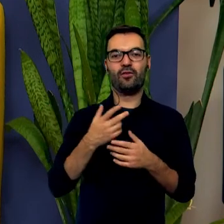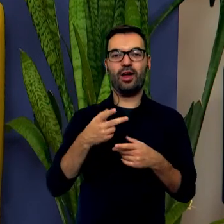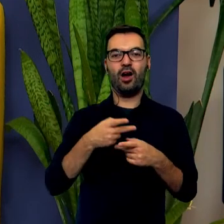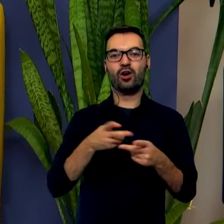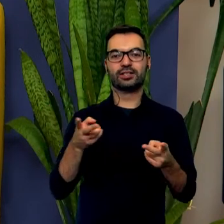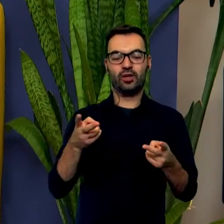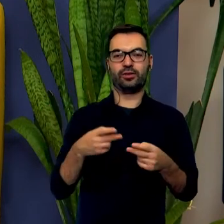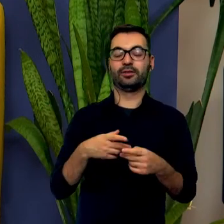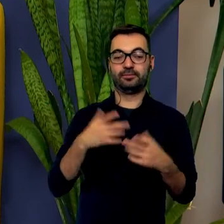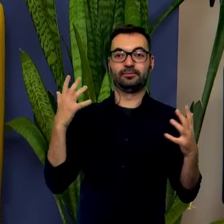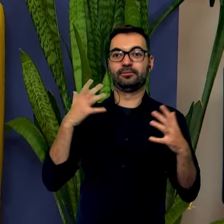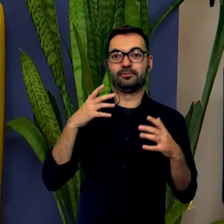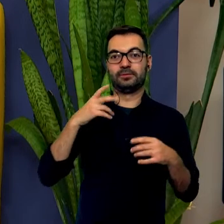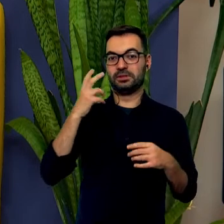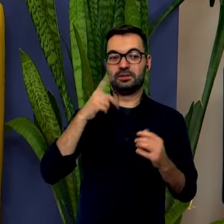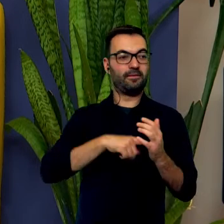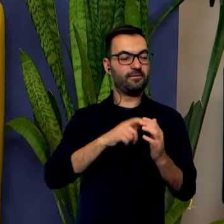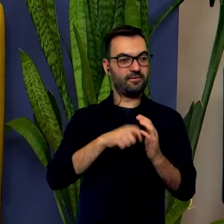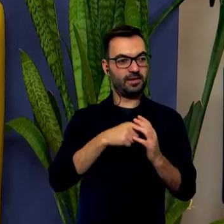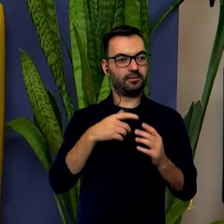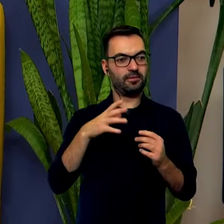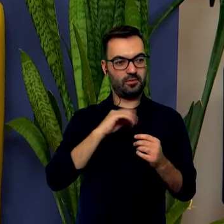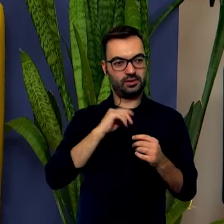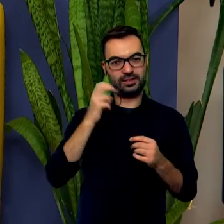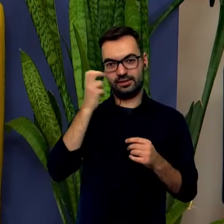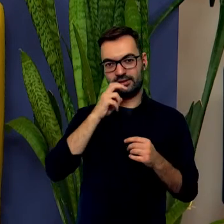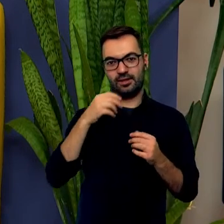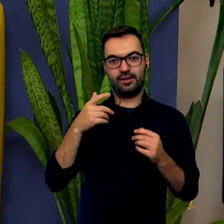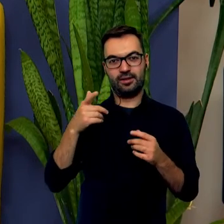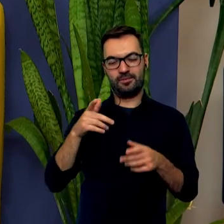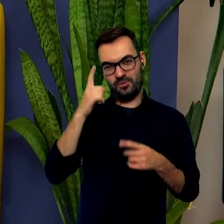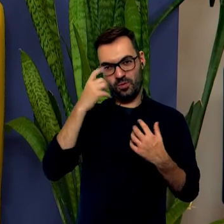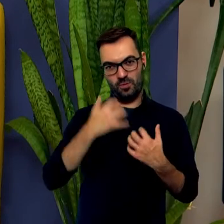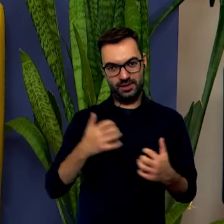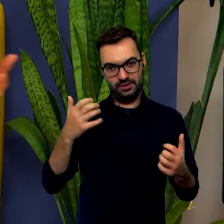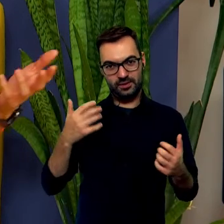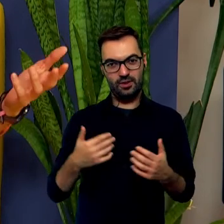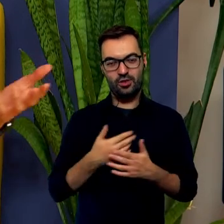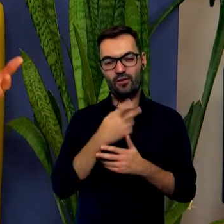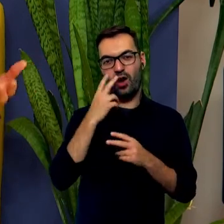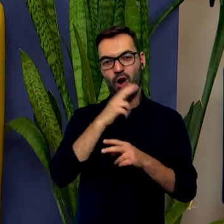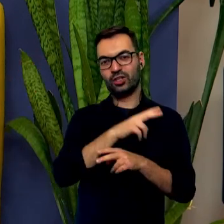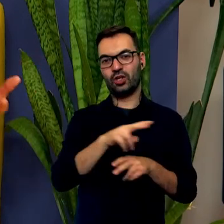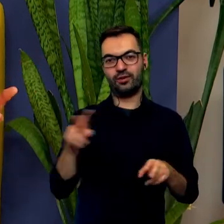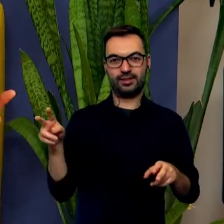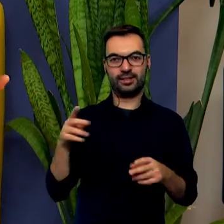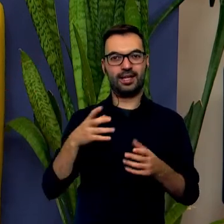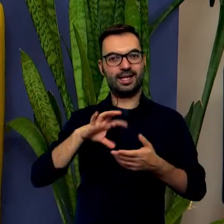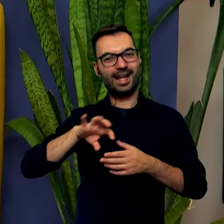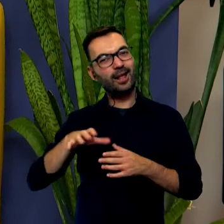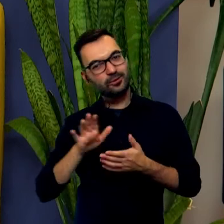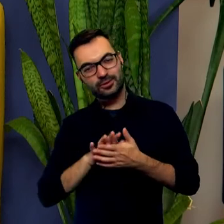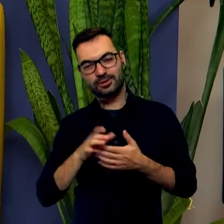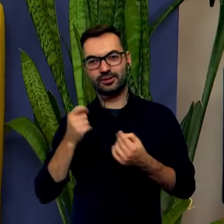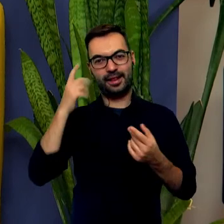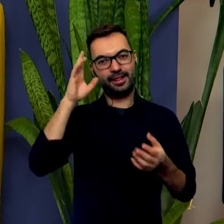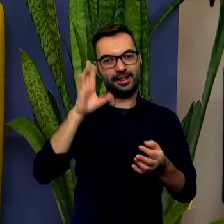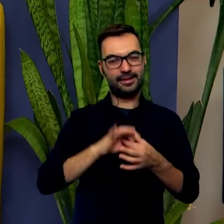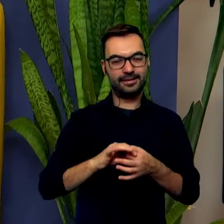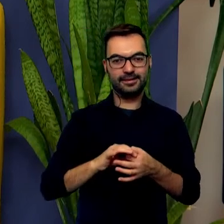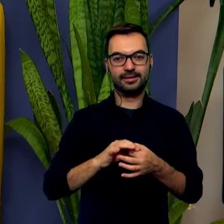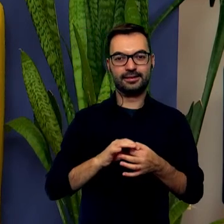całą salę i tak się zastanawiałam, czy taki film jest w stanie zainteresować nowohoryzontową publiczność, taki gatunkowy, taki trochę z